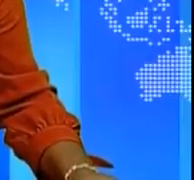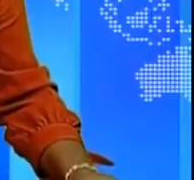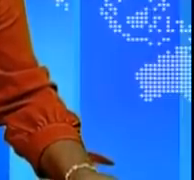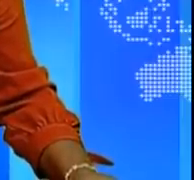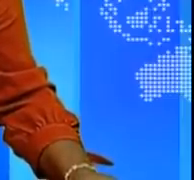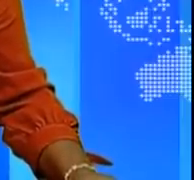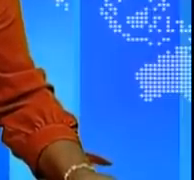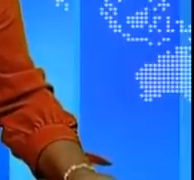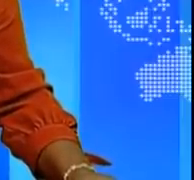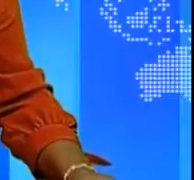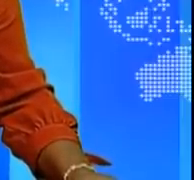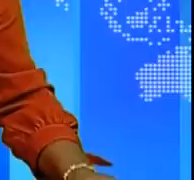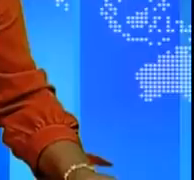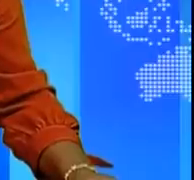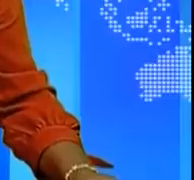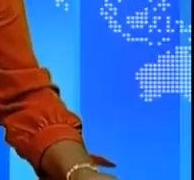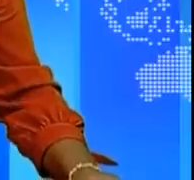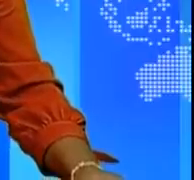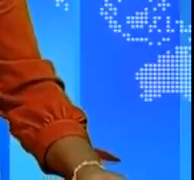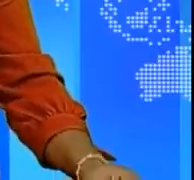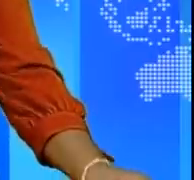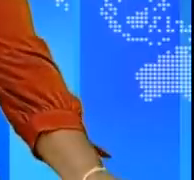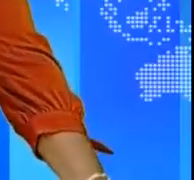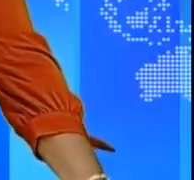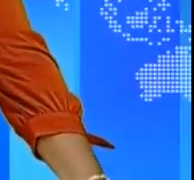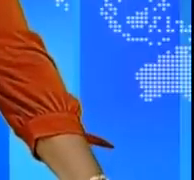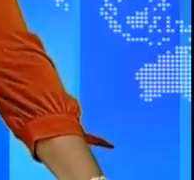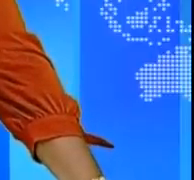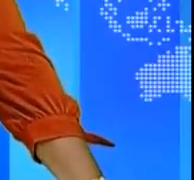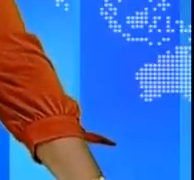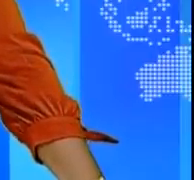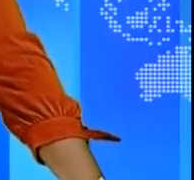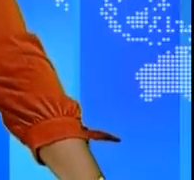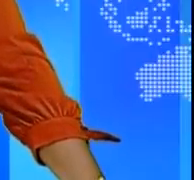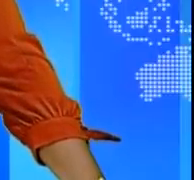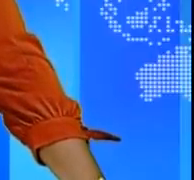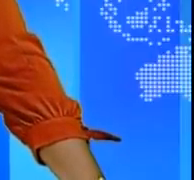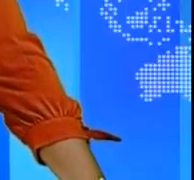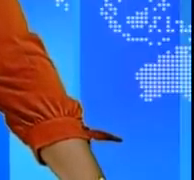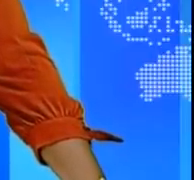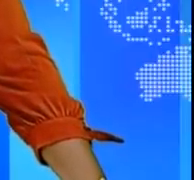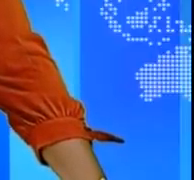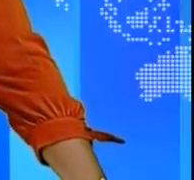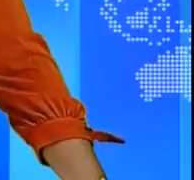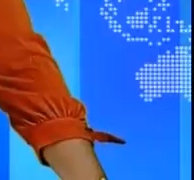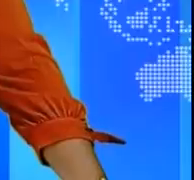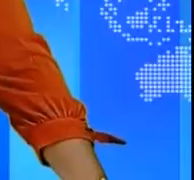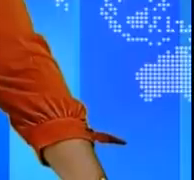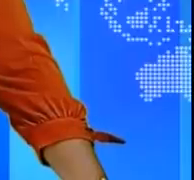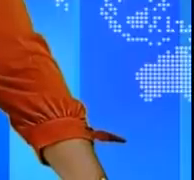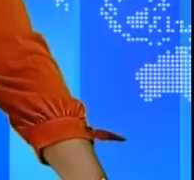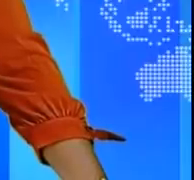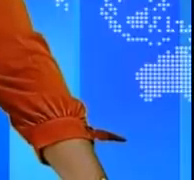rassure. Les populations qui avaient fui commencent à revenir. Voilà tout pour le titre, mesdames, messieurs. Bonsoir et bienvenue